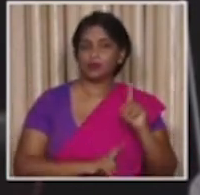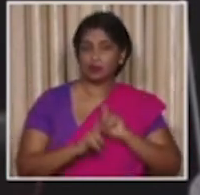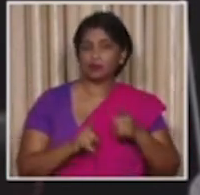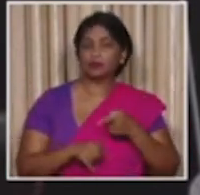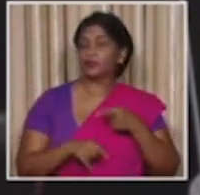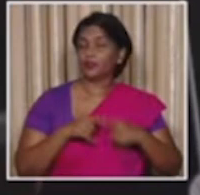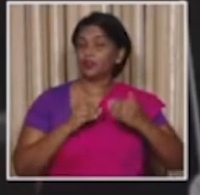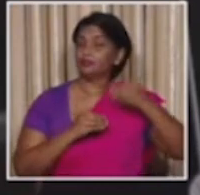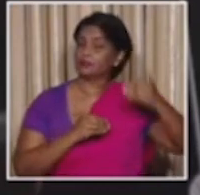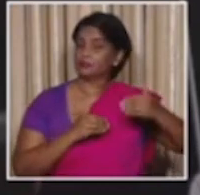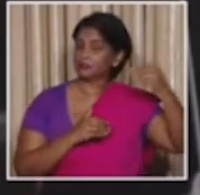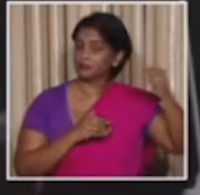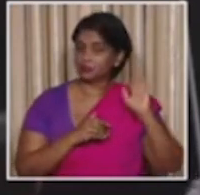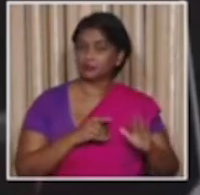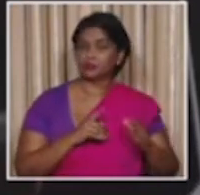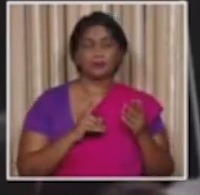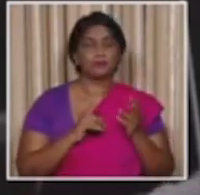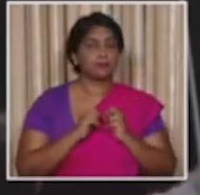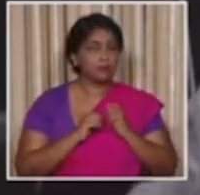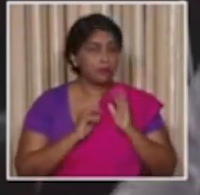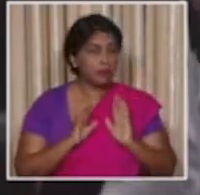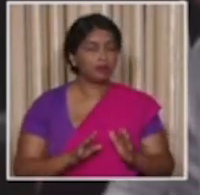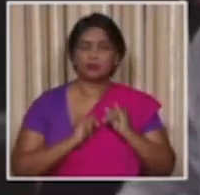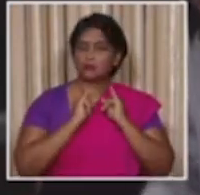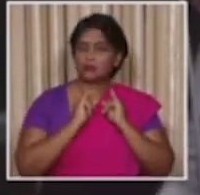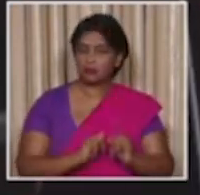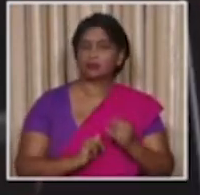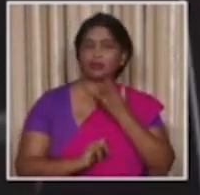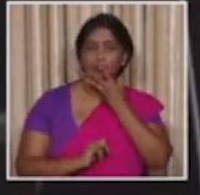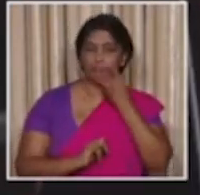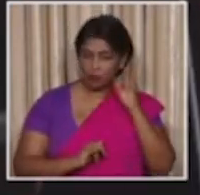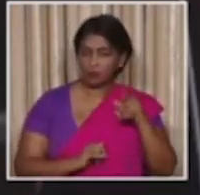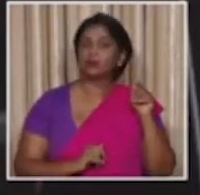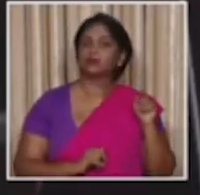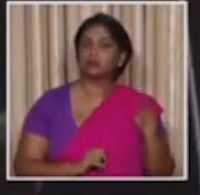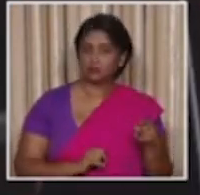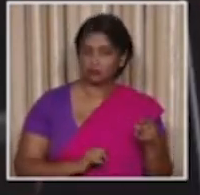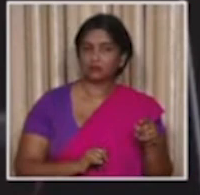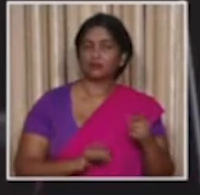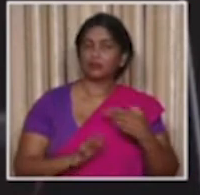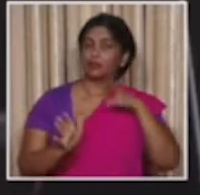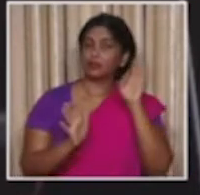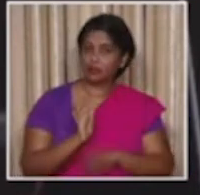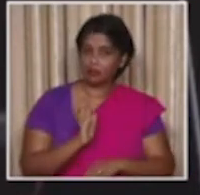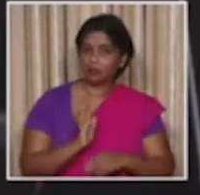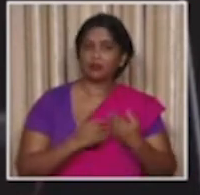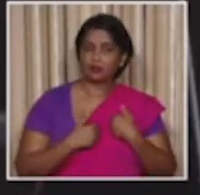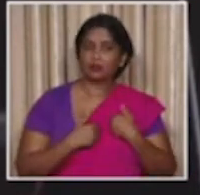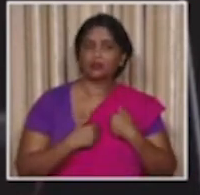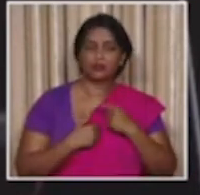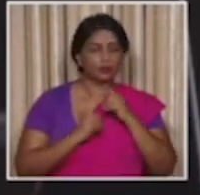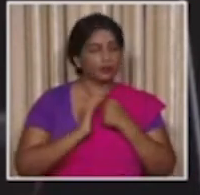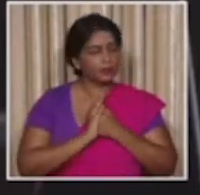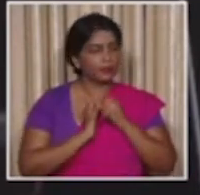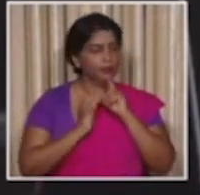පමණක් නෙමෙයි අනාගත පාර්ලිමේන්තුවට බලපාන ඉතාමත් භයානක පූර්වාදර්ශයක් නිසා මේක ඉවත් කරගන්නයි කියලා මම ඔබතුමාගෙන්